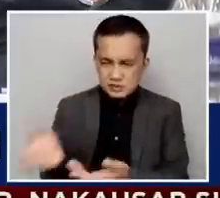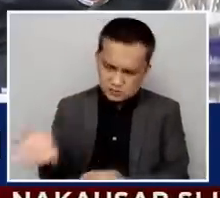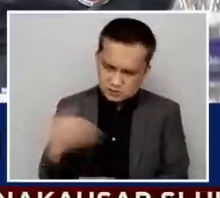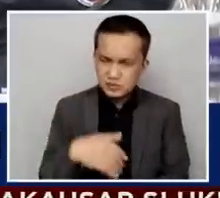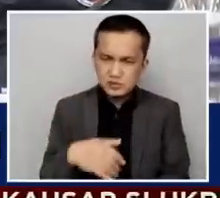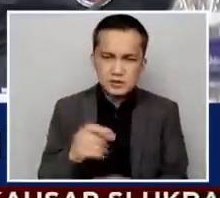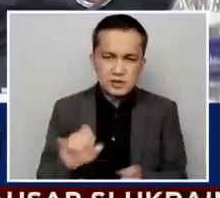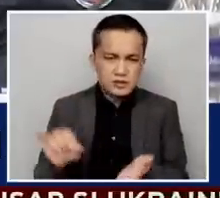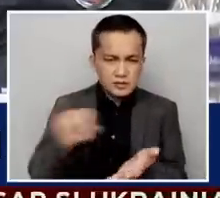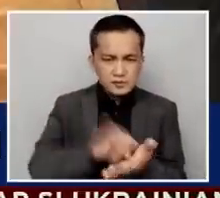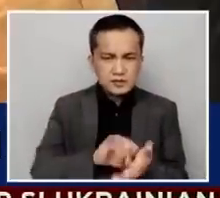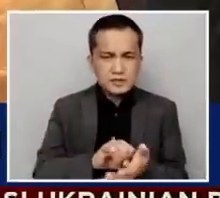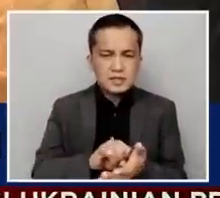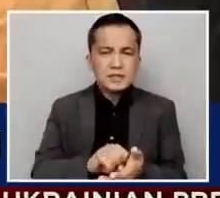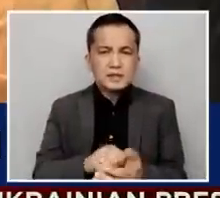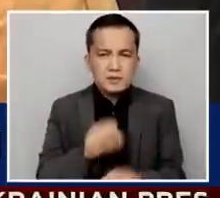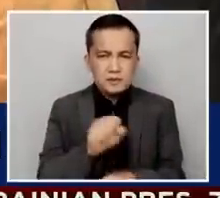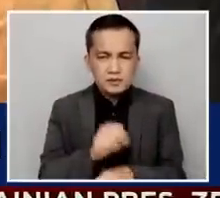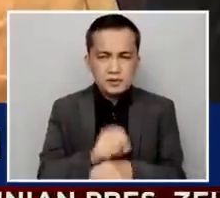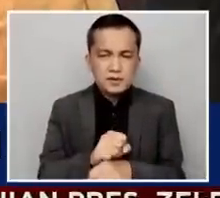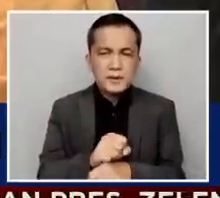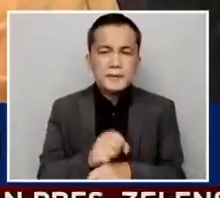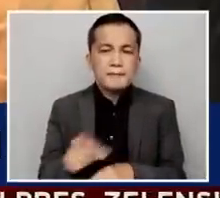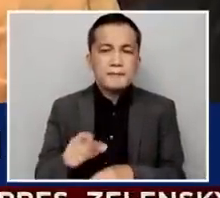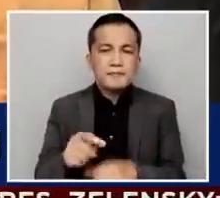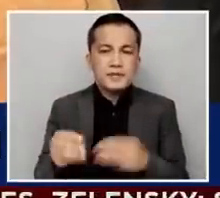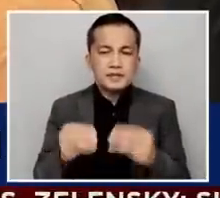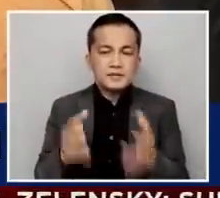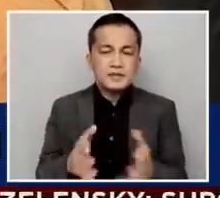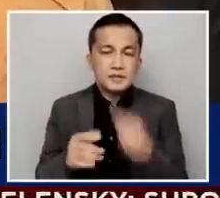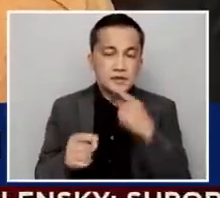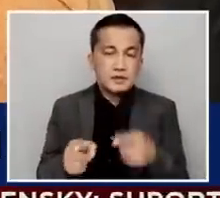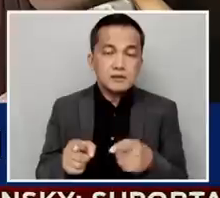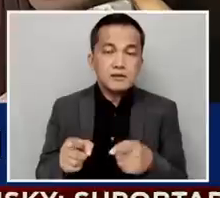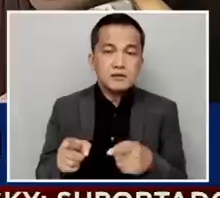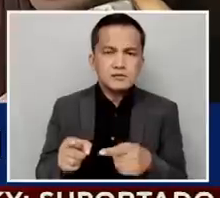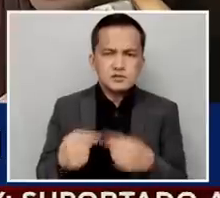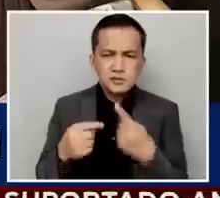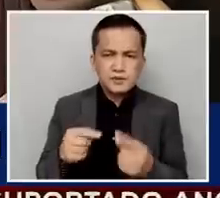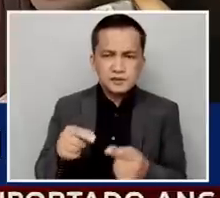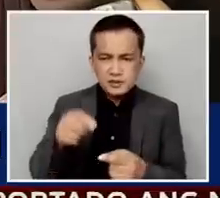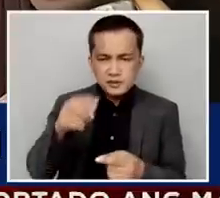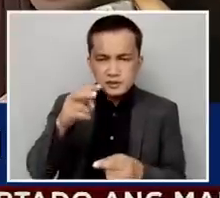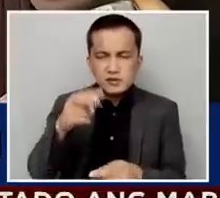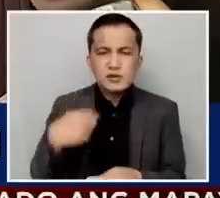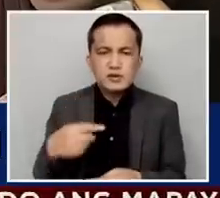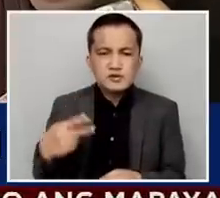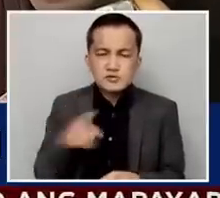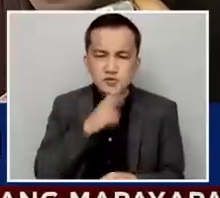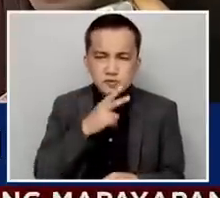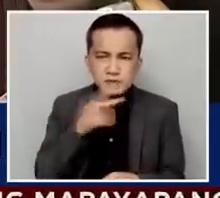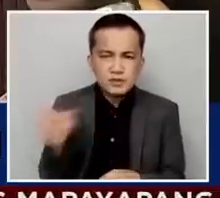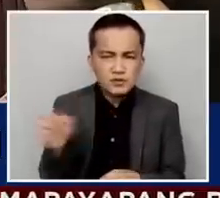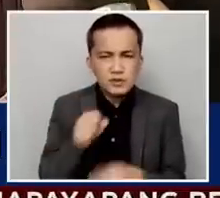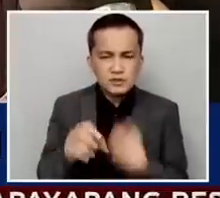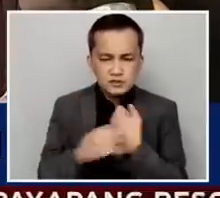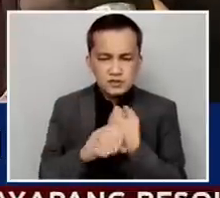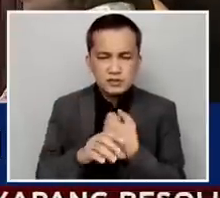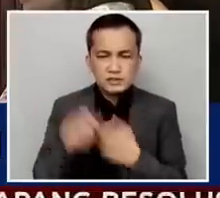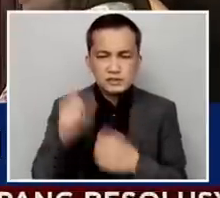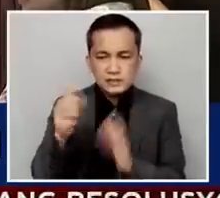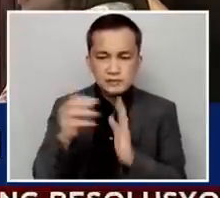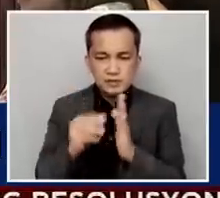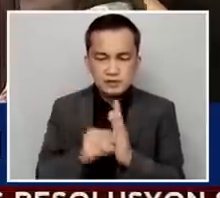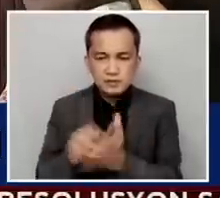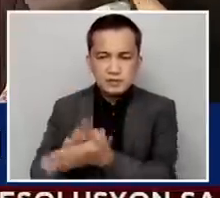sa manpower management na sinasabi umano ng suspect na nakakuha ng kontrata sa halagang 10 milyong piso para